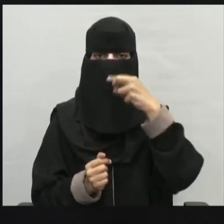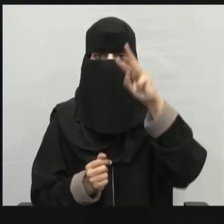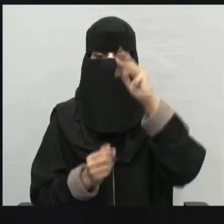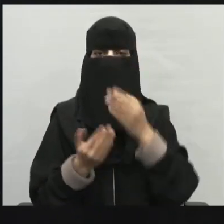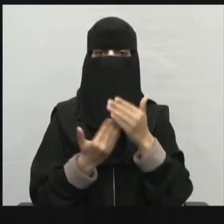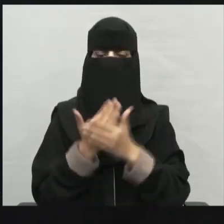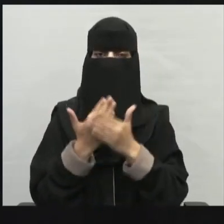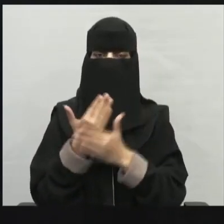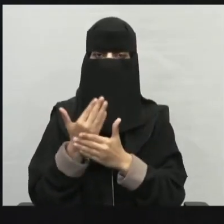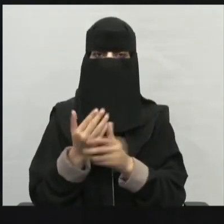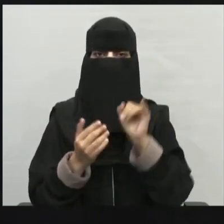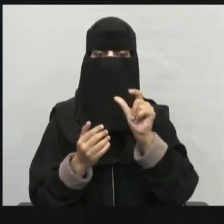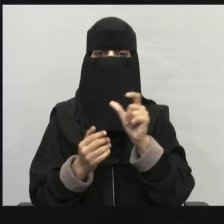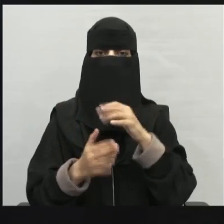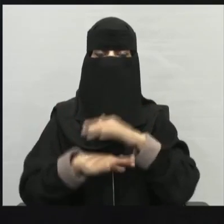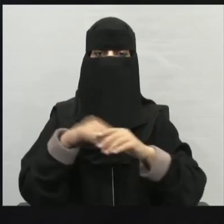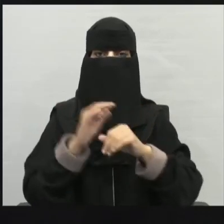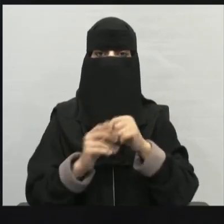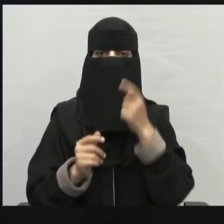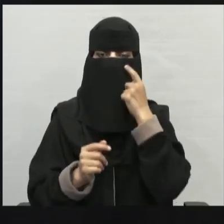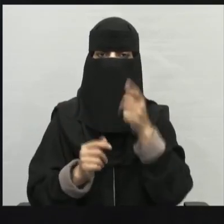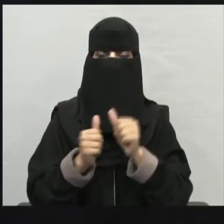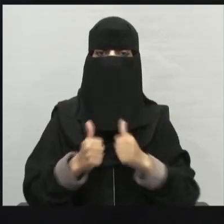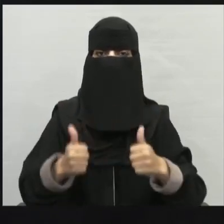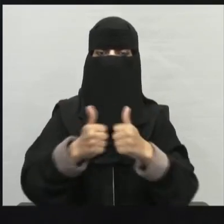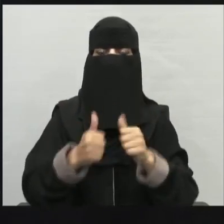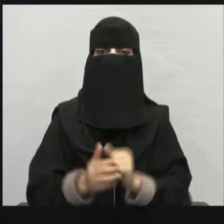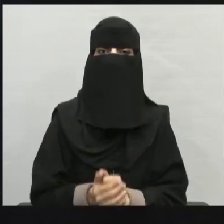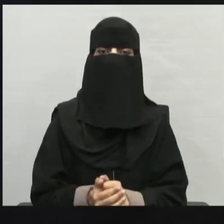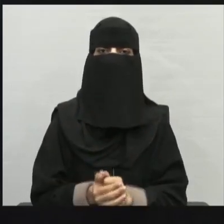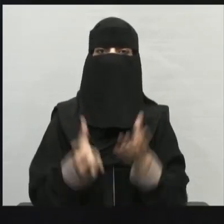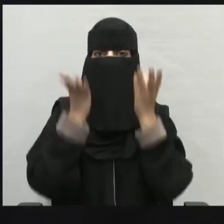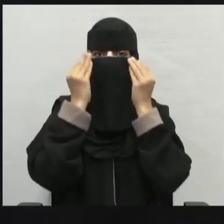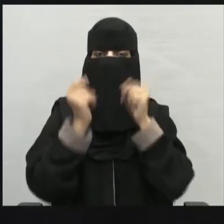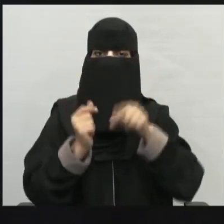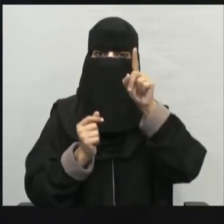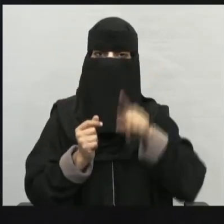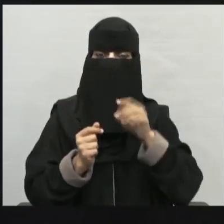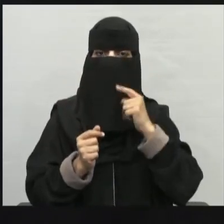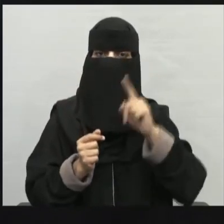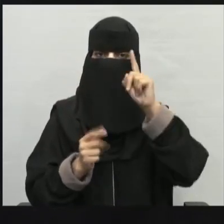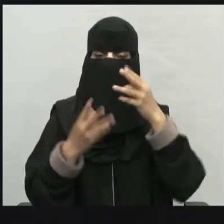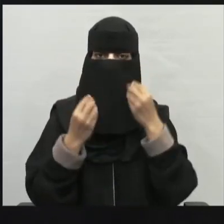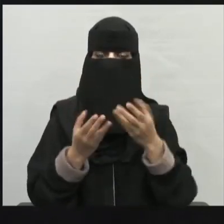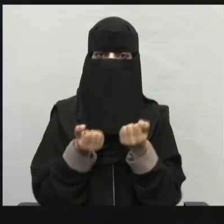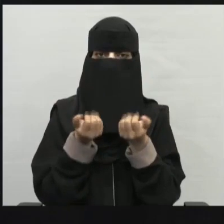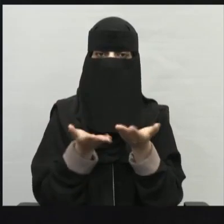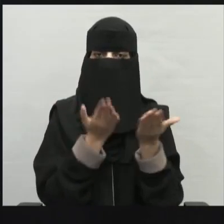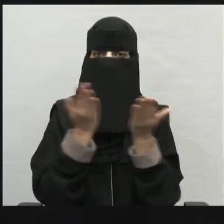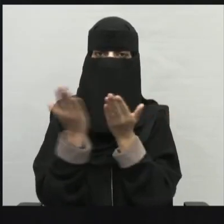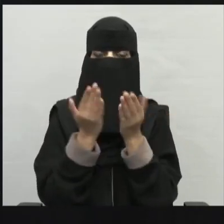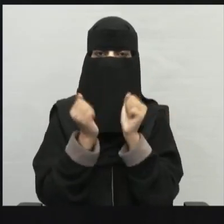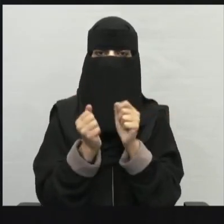من جديد في مادتنا المهارات الحياتيه والاسريه نتعرف اليوم باذن الله على اثراءات